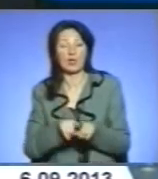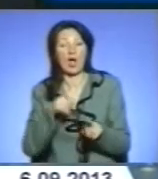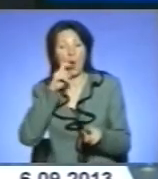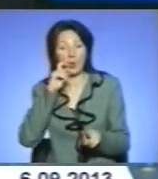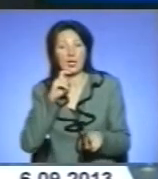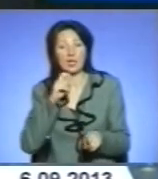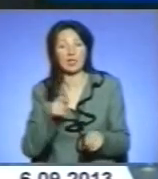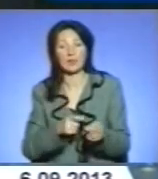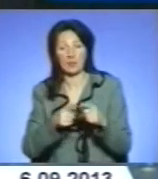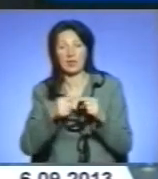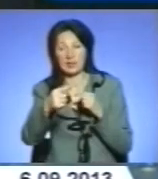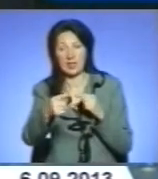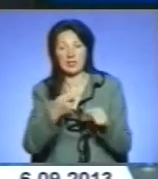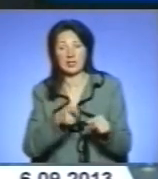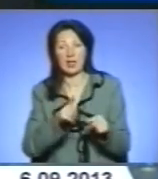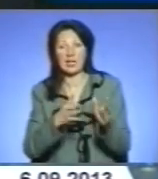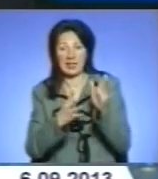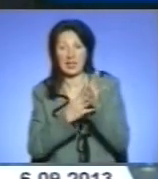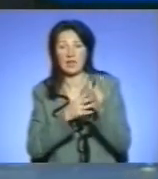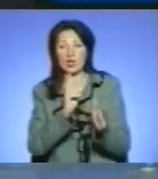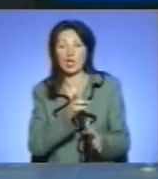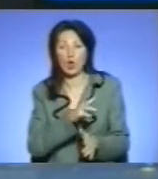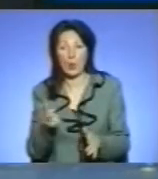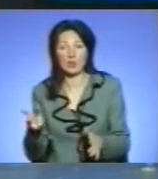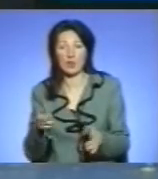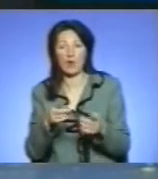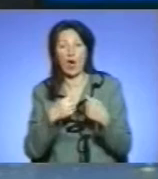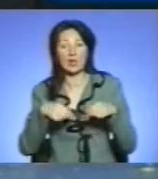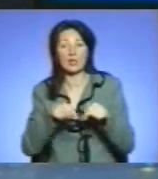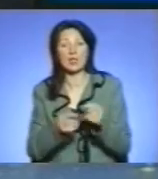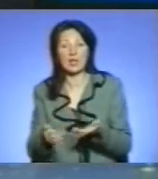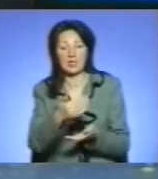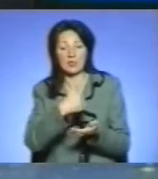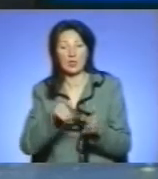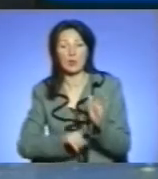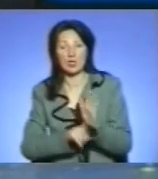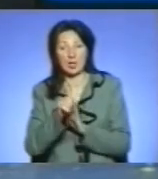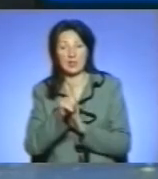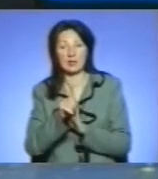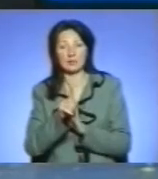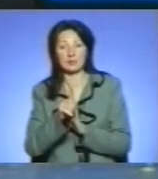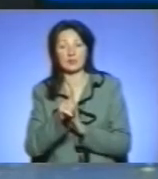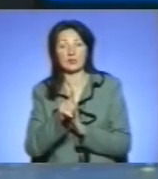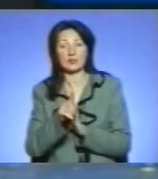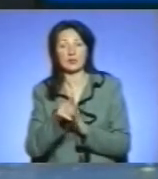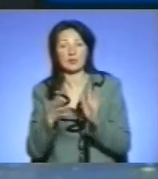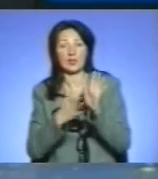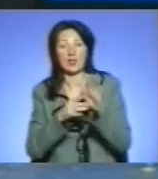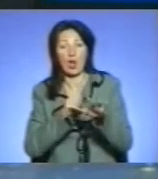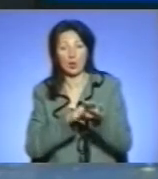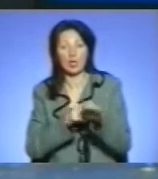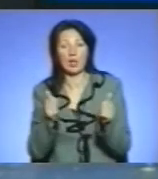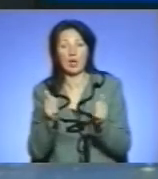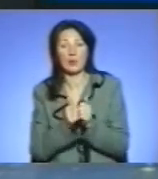яку повинні подолати учасники – 9 кілометрів. Організаційний збір розпочнеться з 10-ї години біля пристані у парку імені